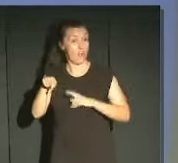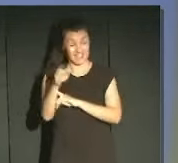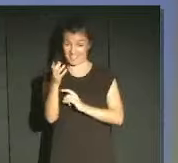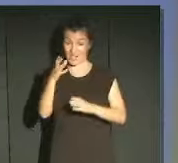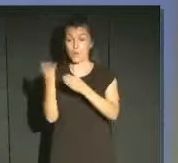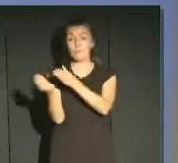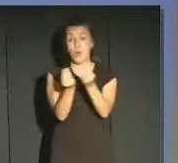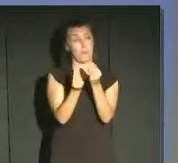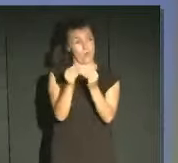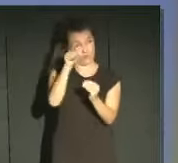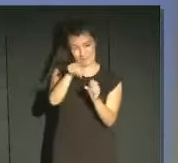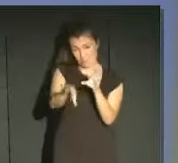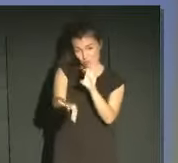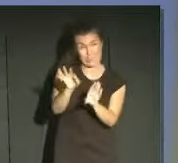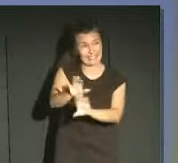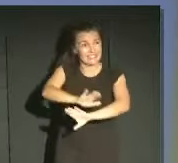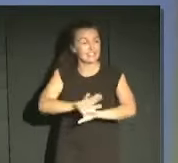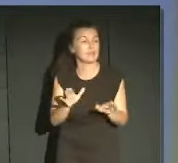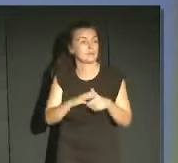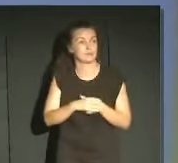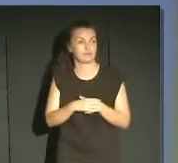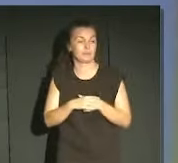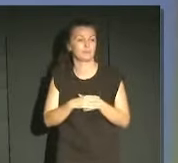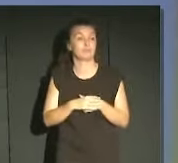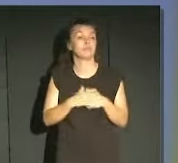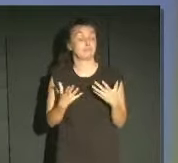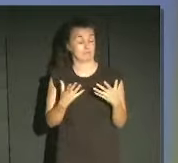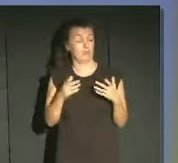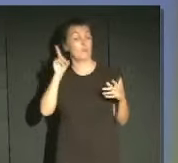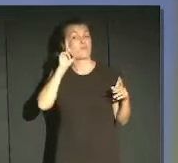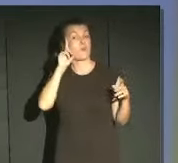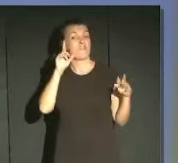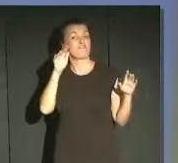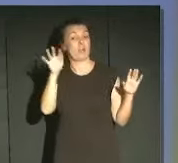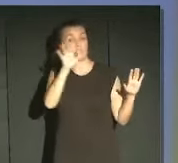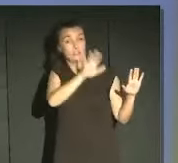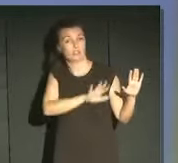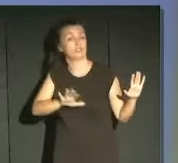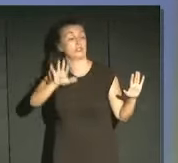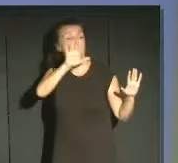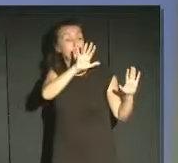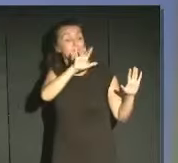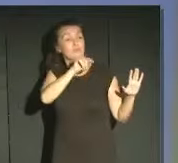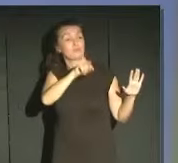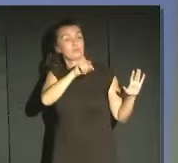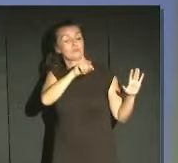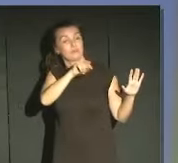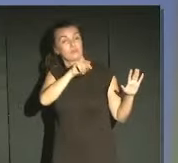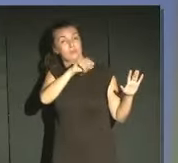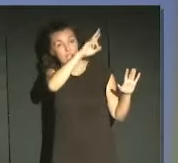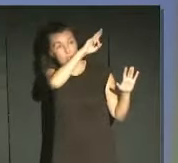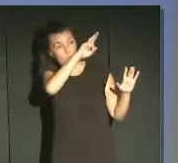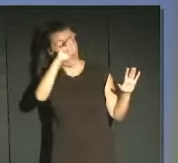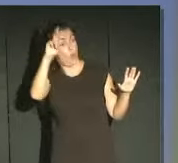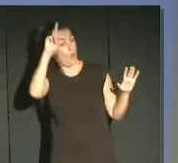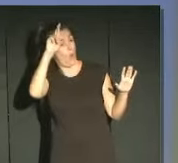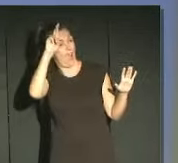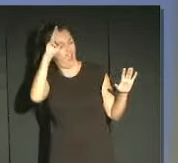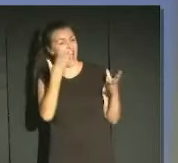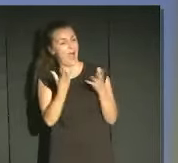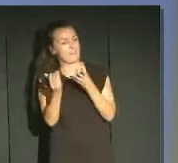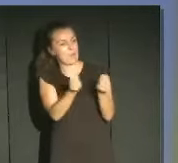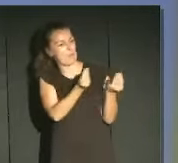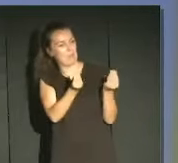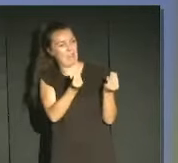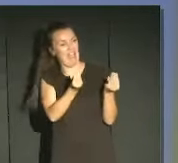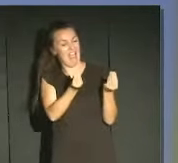France là aussi Emmanuel Macron n'en serait pas content mais en France ce n'est pas le roi qui change de peuple c'est le peuple qui